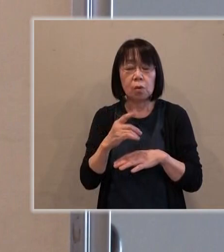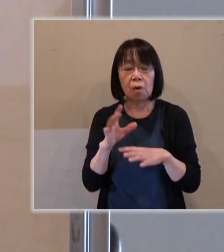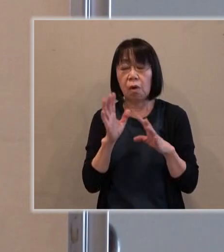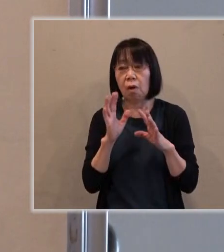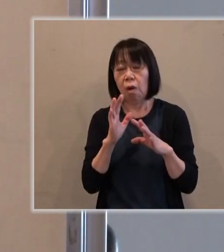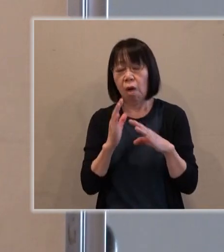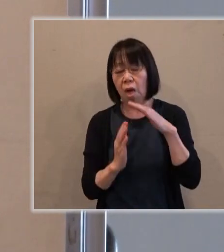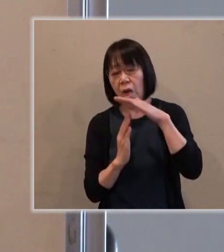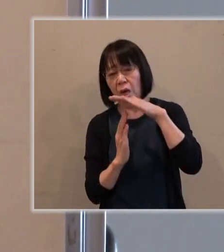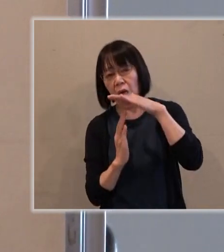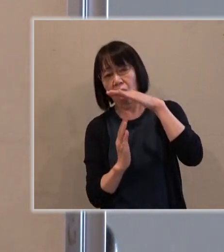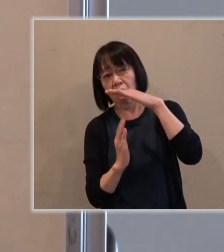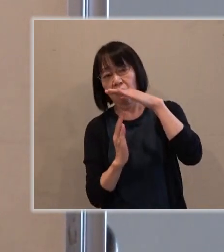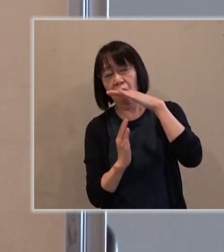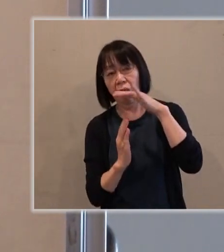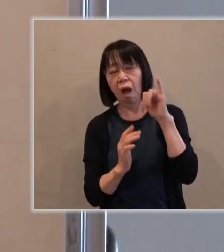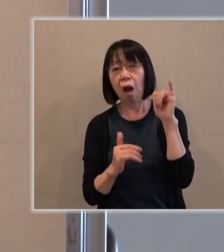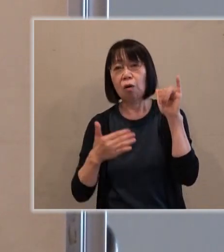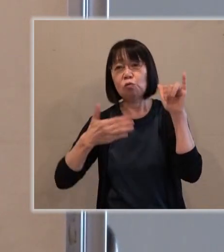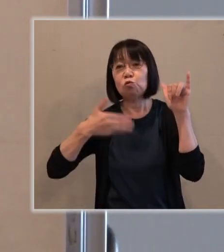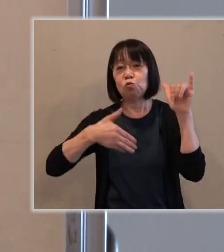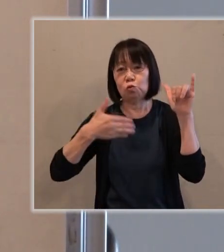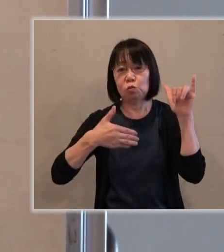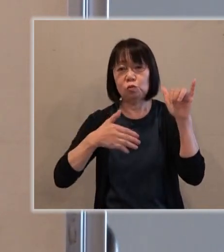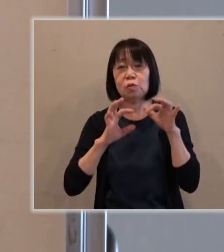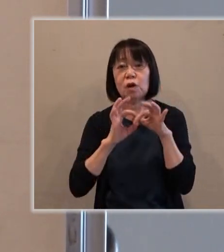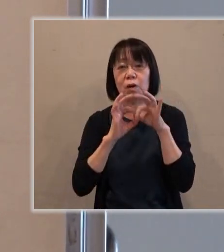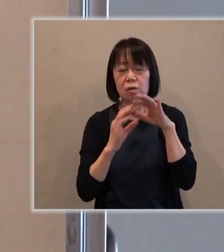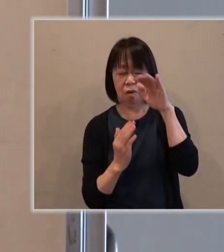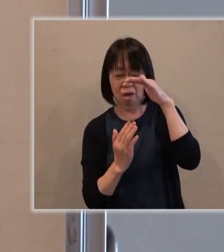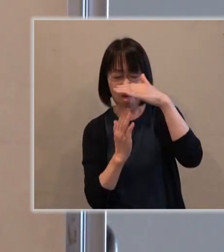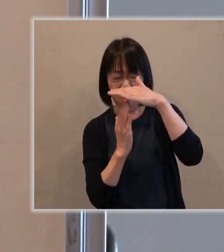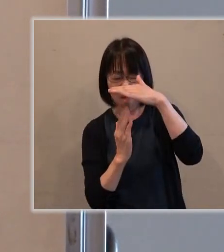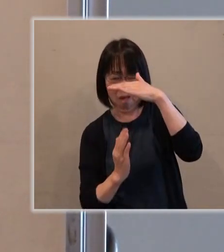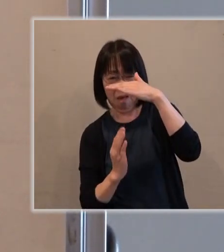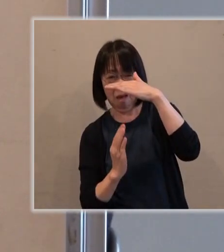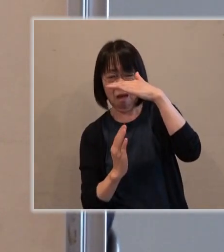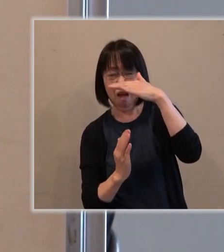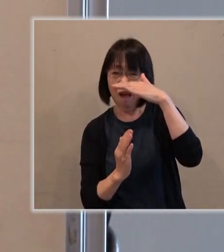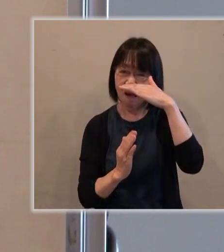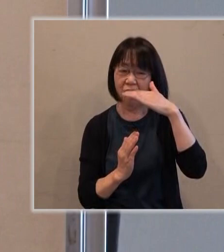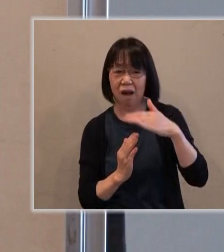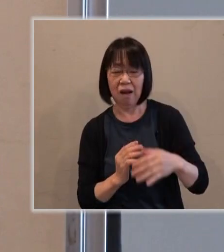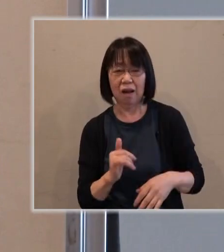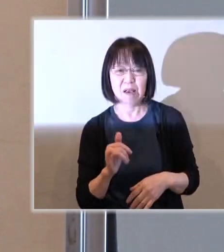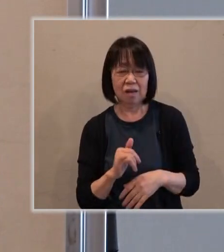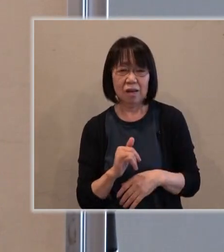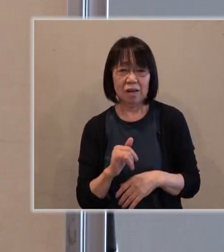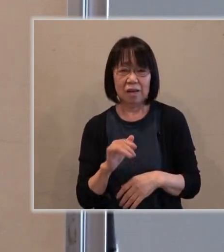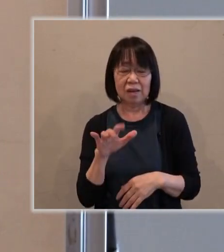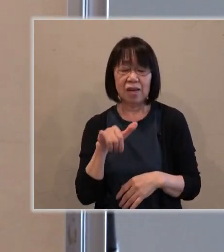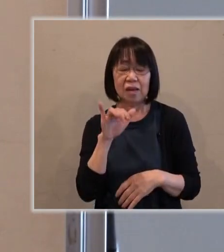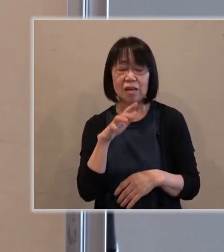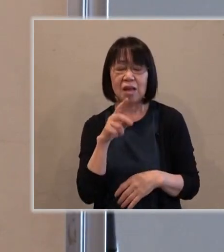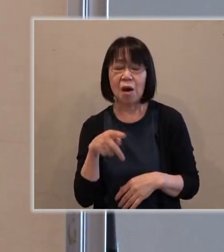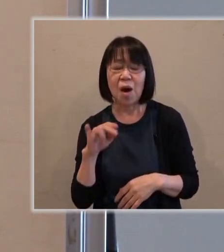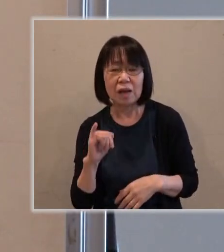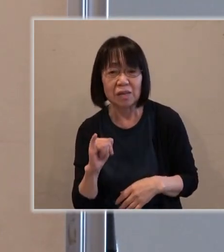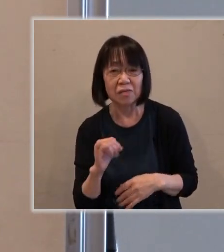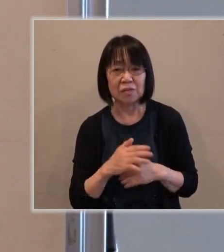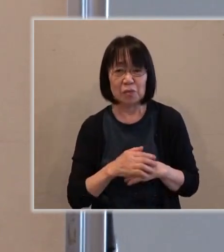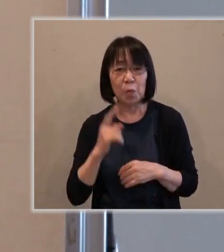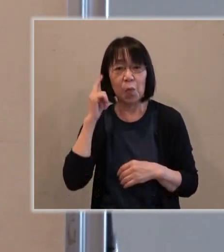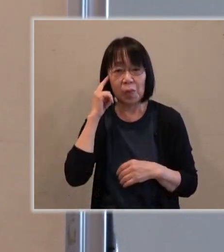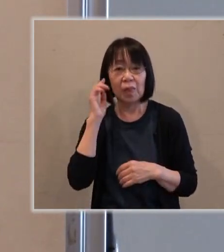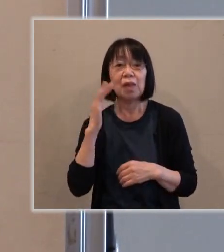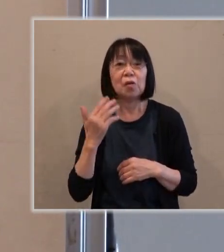んですよ。特に YouTube に関しても全然伸びなくて、これやべえなみたいな、これやべえけどちょっとこれ頑張ってみようかみたいな、